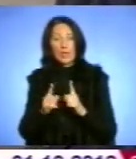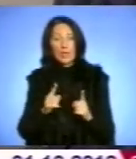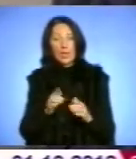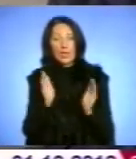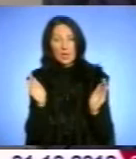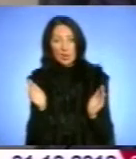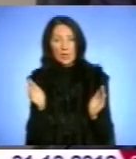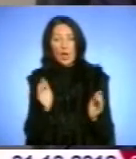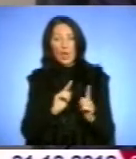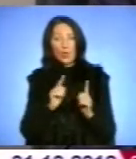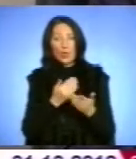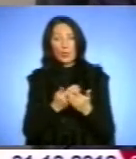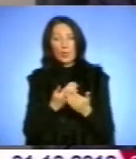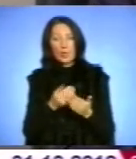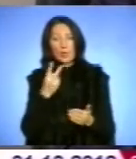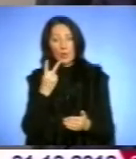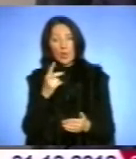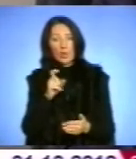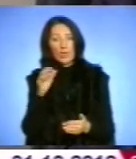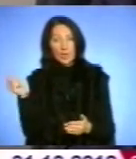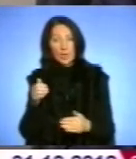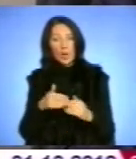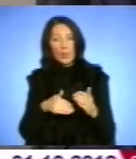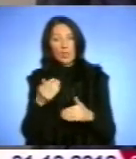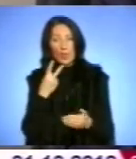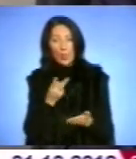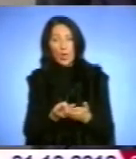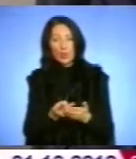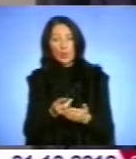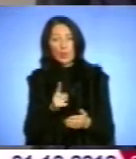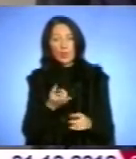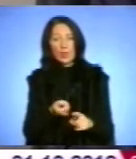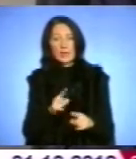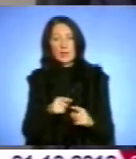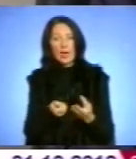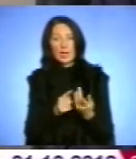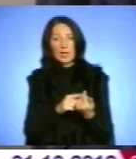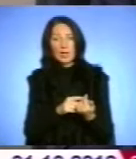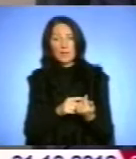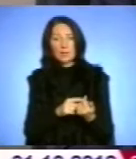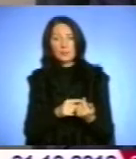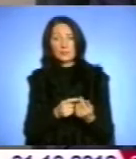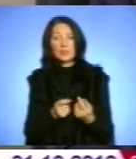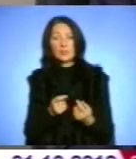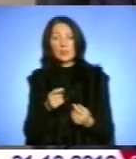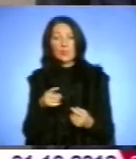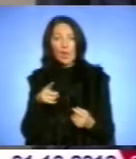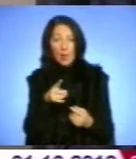2 хвилини. Як практика показує попередніх років, що ця кількість одиниць, тобто їх є в межах